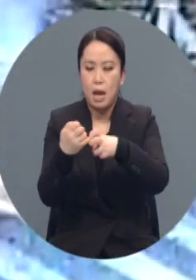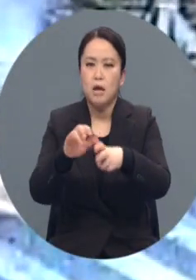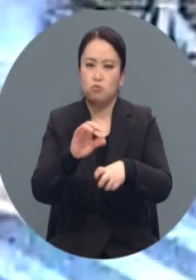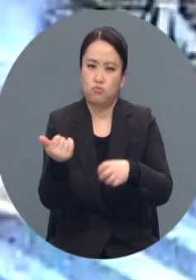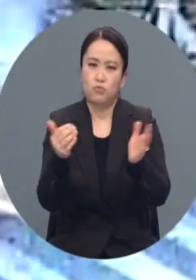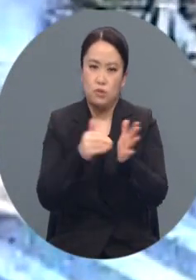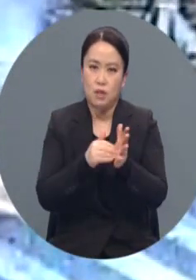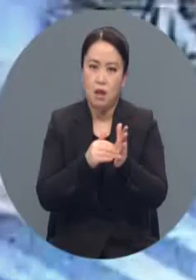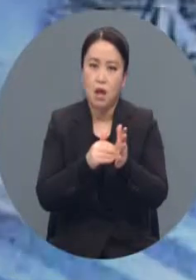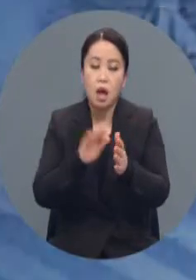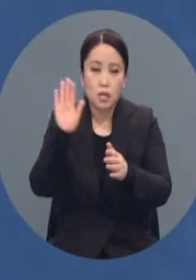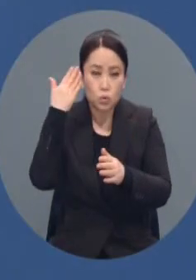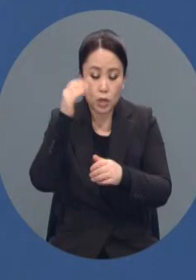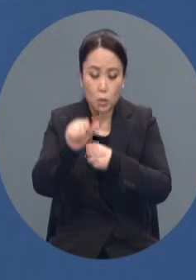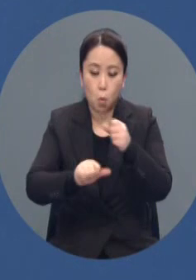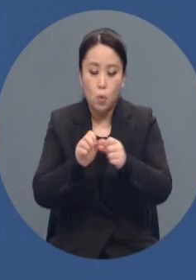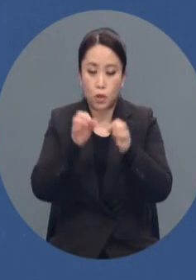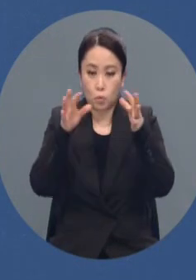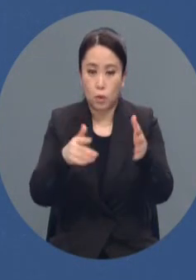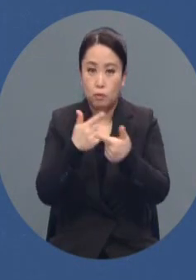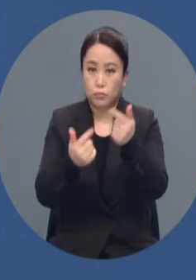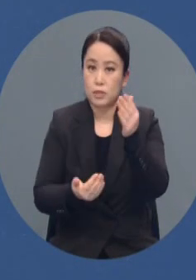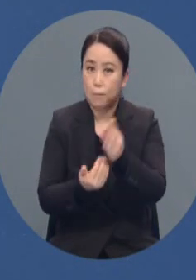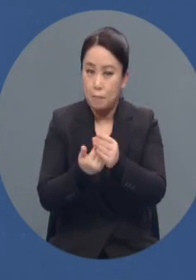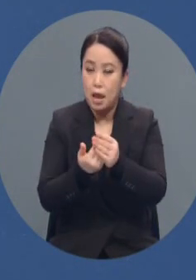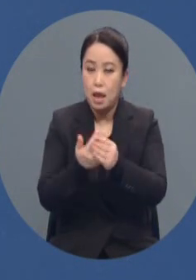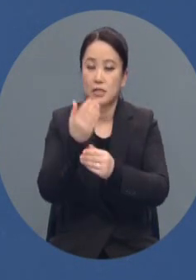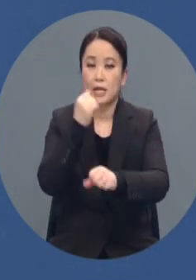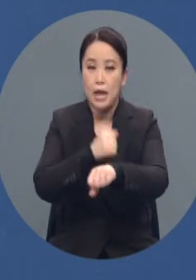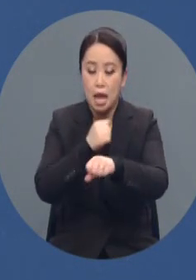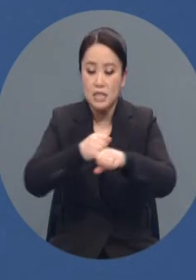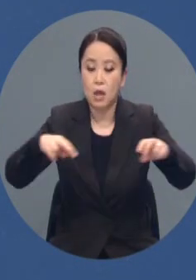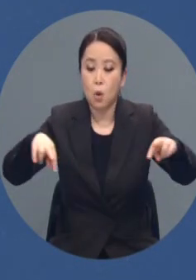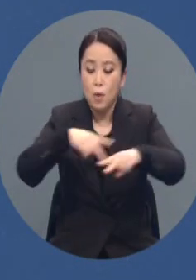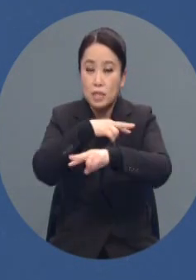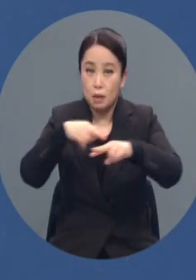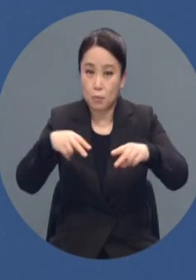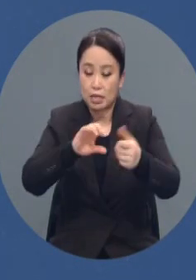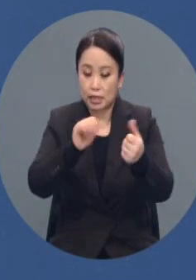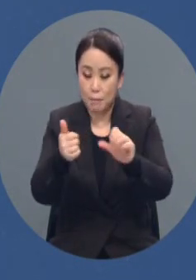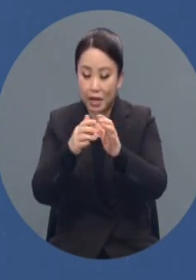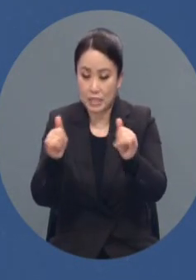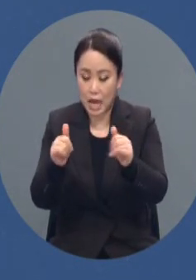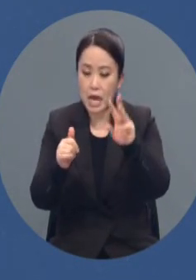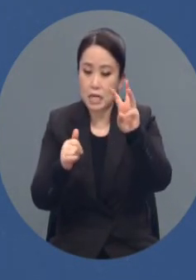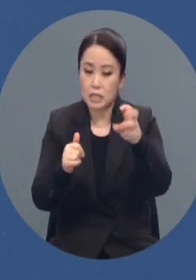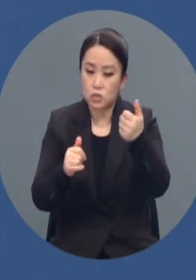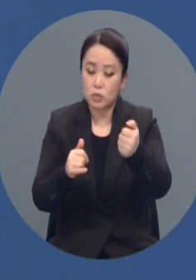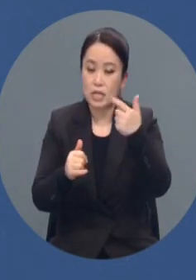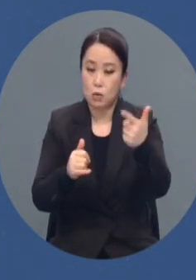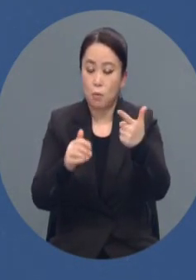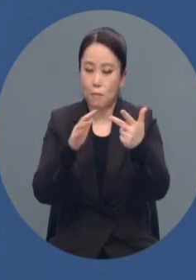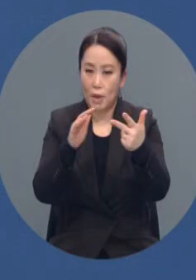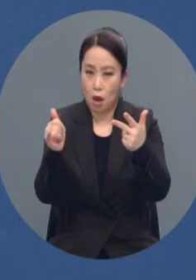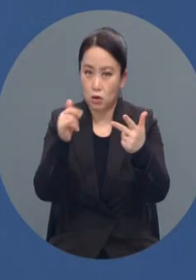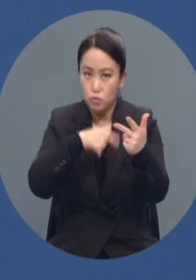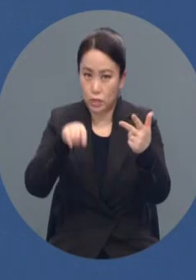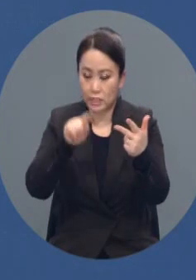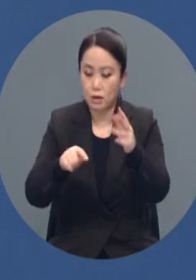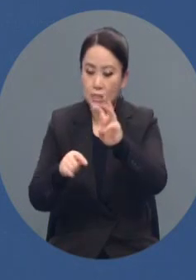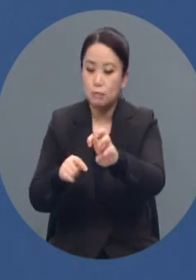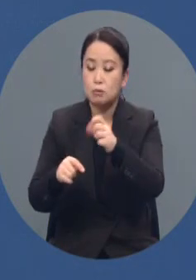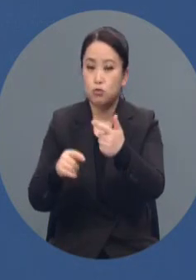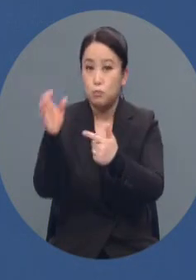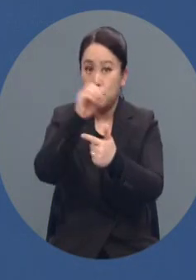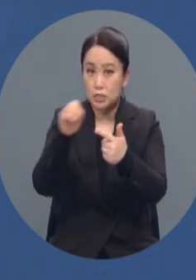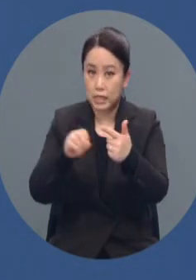사망했습니다. 최근 5년간 부산에서 발생한 횡단보도 위 사망자 57명 가운데 36%는 이처럼